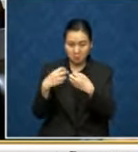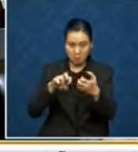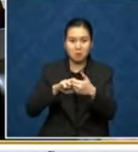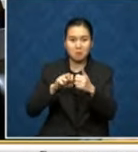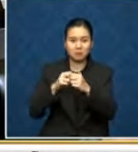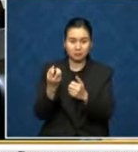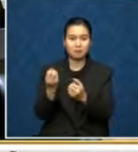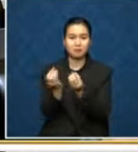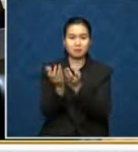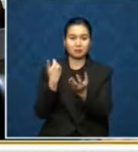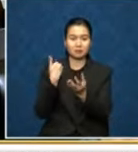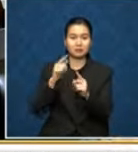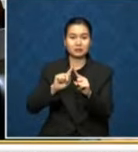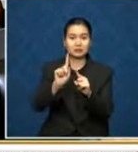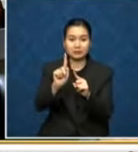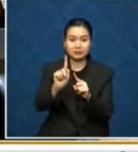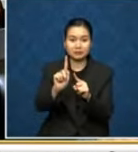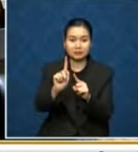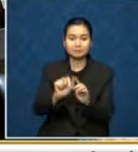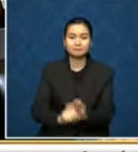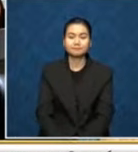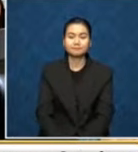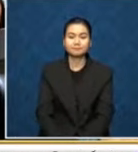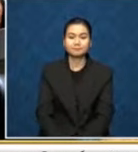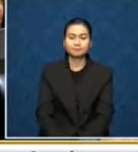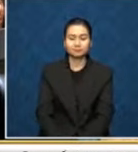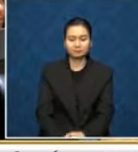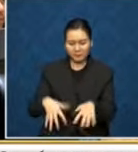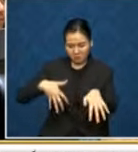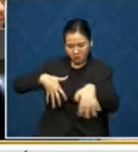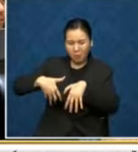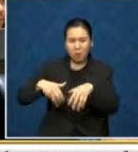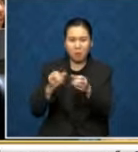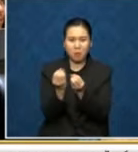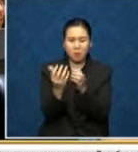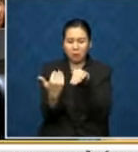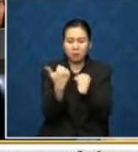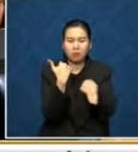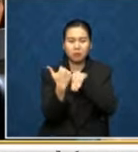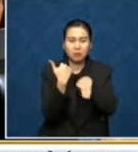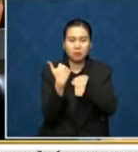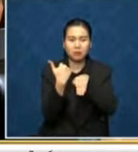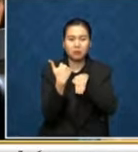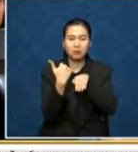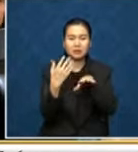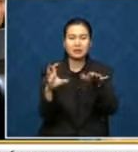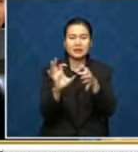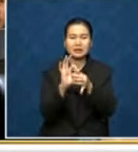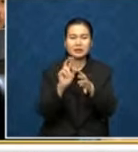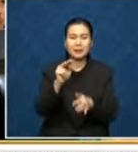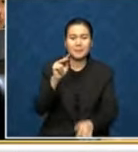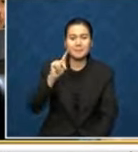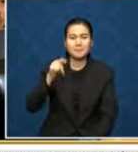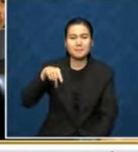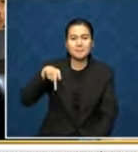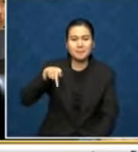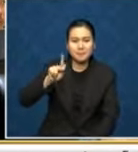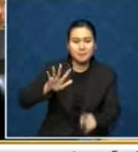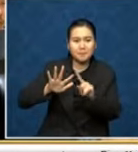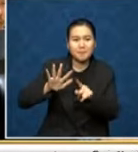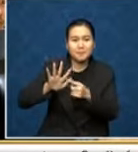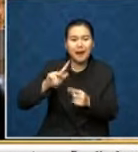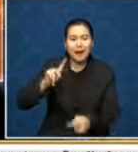านเรื่องแรกประชาชนในพื้นที่ได้รับความเดือดร้อนจากการใช้รถใช้ถนนสายกะลนป่าตองและมีความเสี่ยงที่จะได้รับอัน